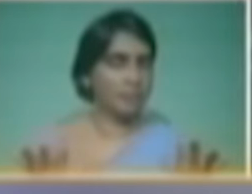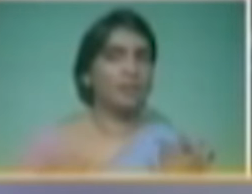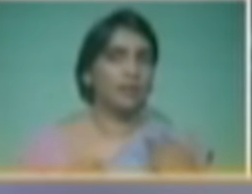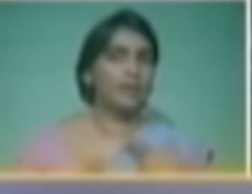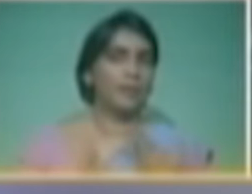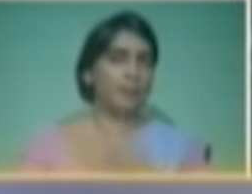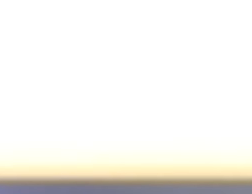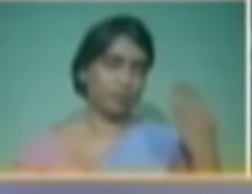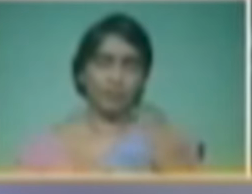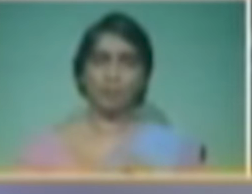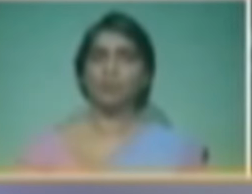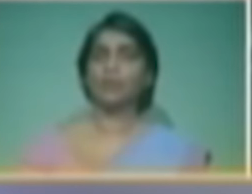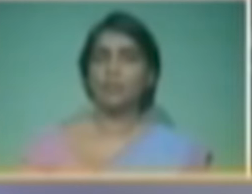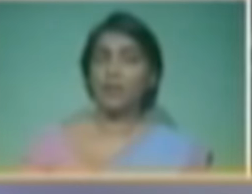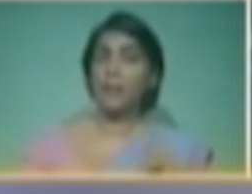පෞගේ කාල නිරීක්ෂණය කළේ. මහ බැංකු අධිපති නන්දලාල් විරසිංහ මහතා තමයි මේ වෙන විට ඉතිහාසයේ වැඩිම මුදල් ප්‍රමාණයක් අච්චු